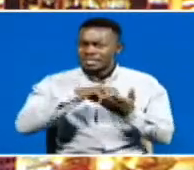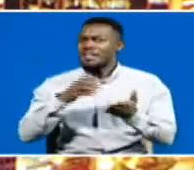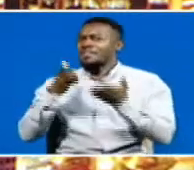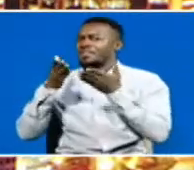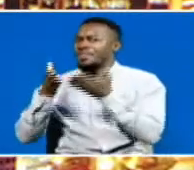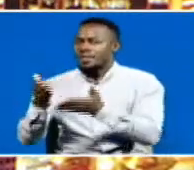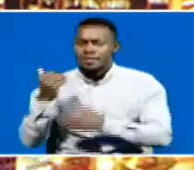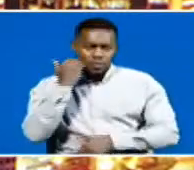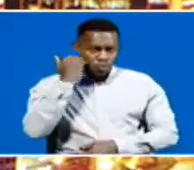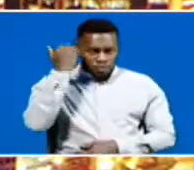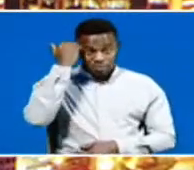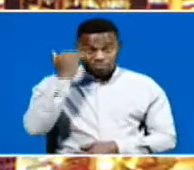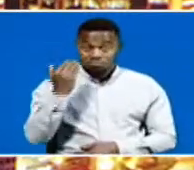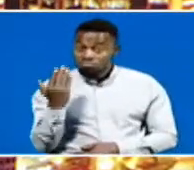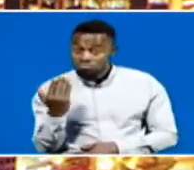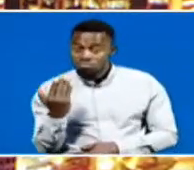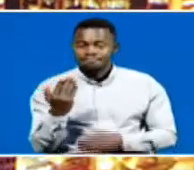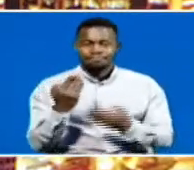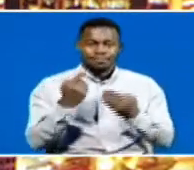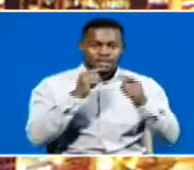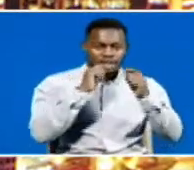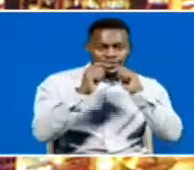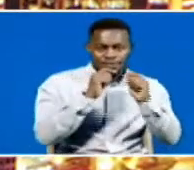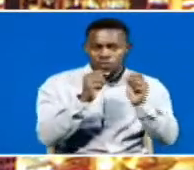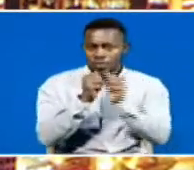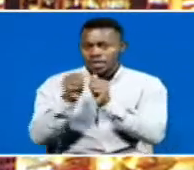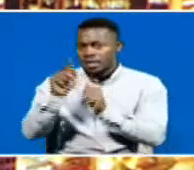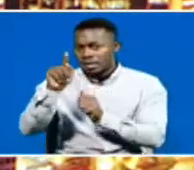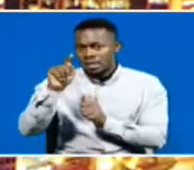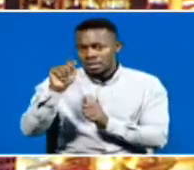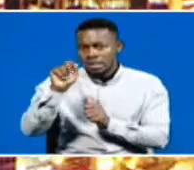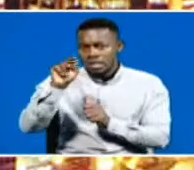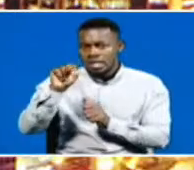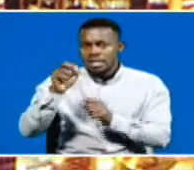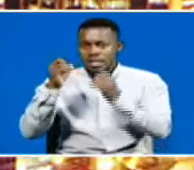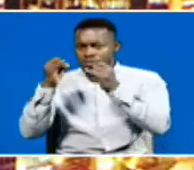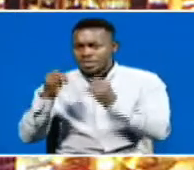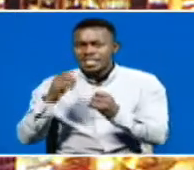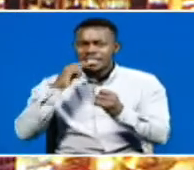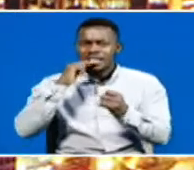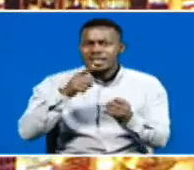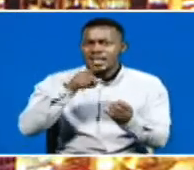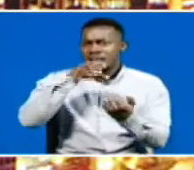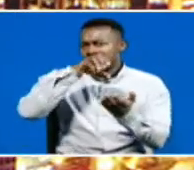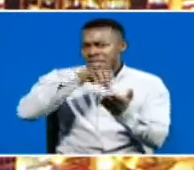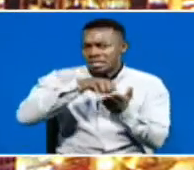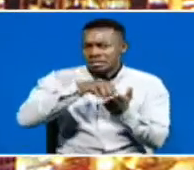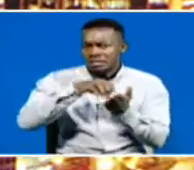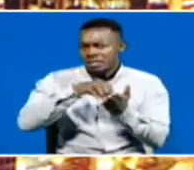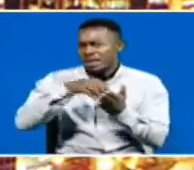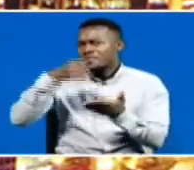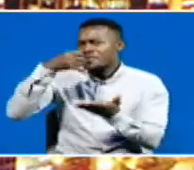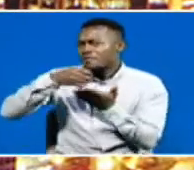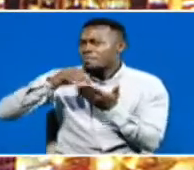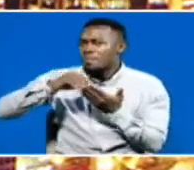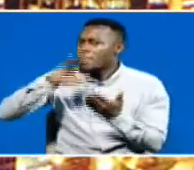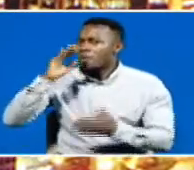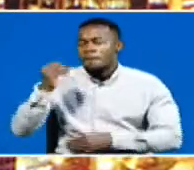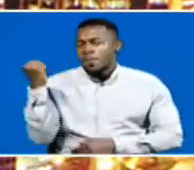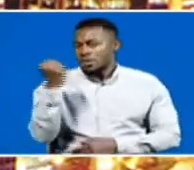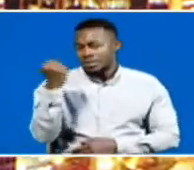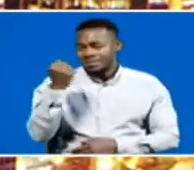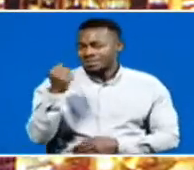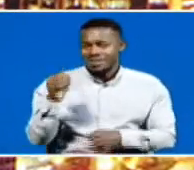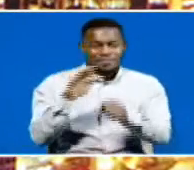Akizungumza kwenye mahojiano na runinga ya KTN News, Rotich anasema kesi yake ilichochewa kisiasa. Kama anavyoarifu mwanahabari